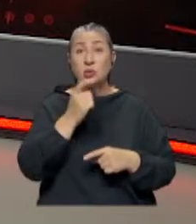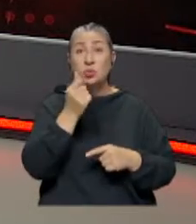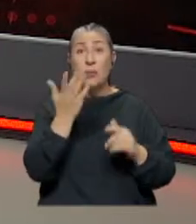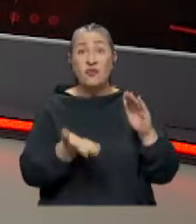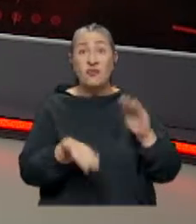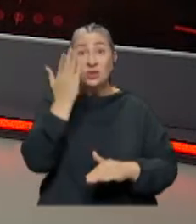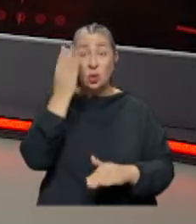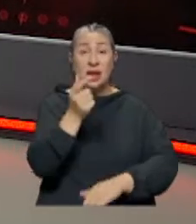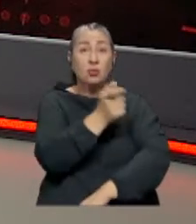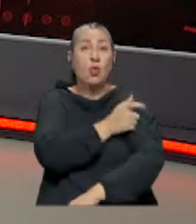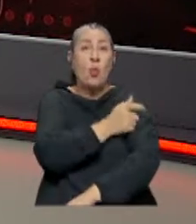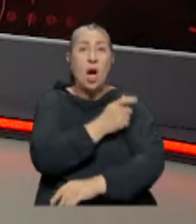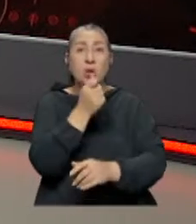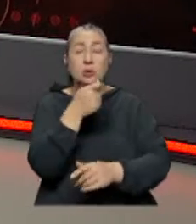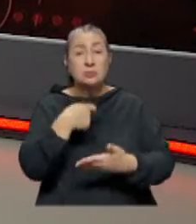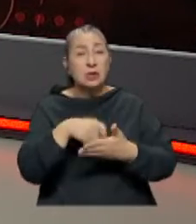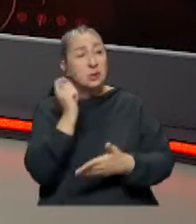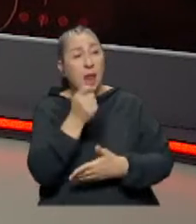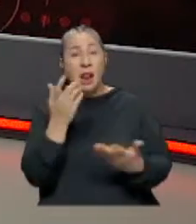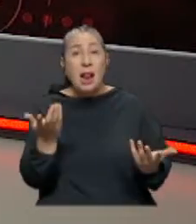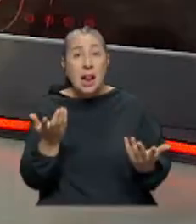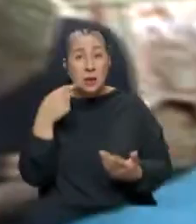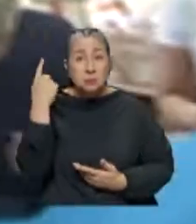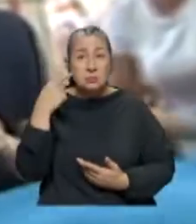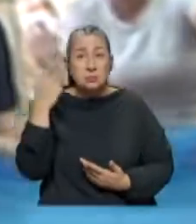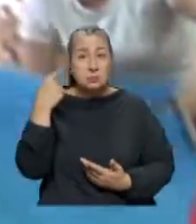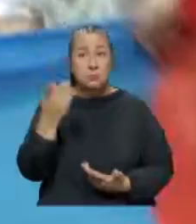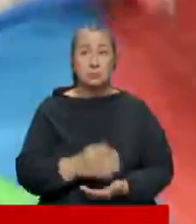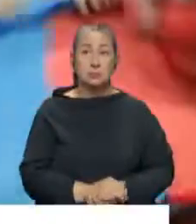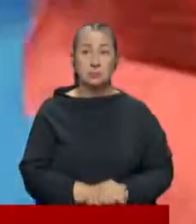ücreti bile aşan kreş ücretlerini düşünüyor.